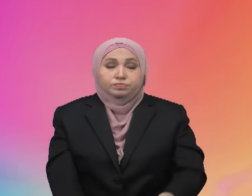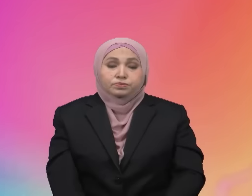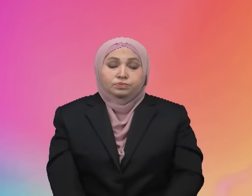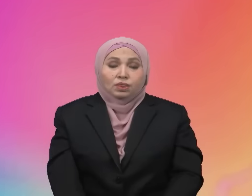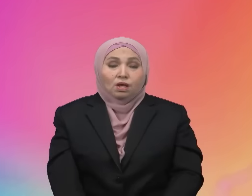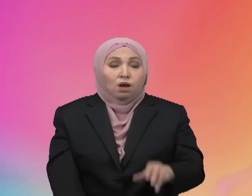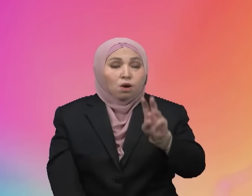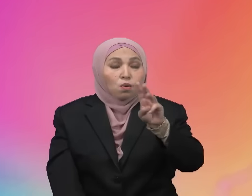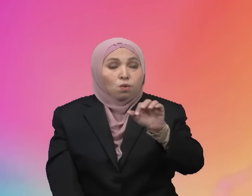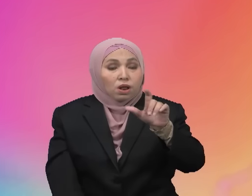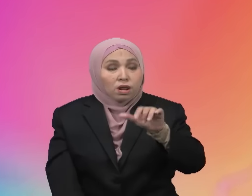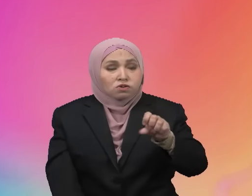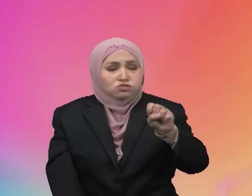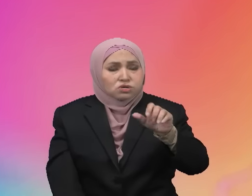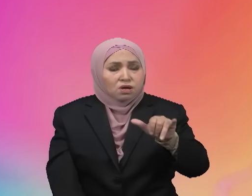وَلَوْ